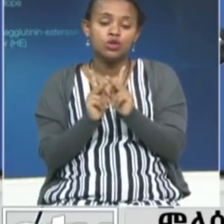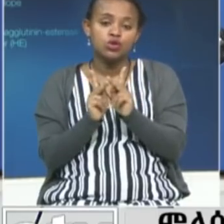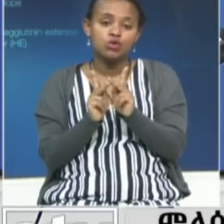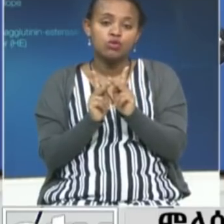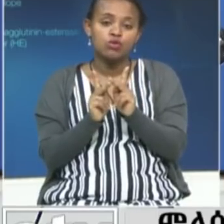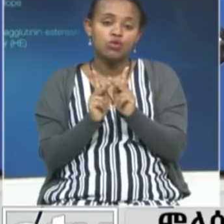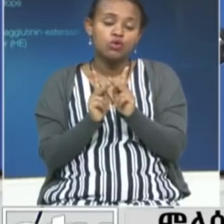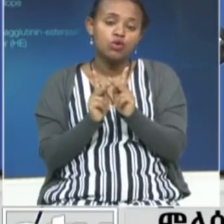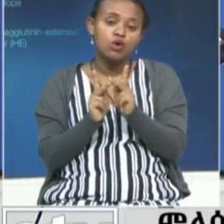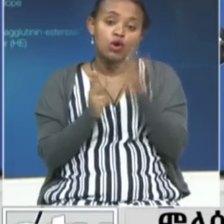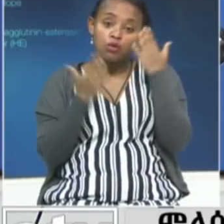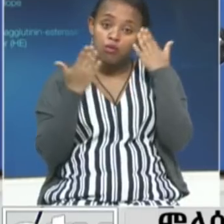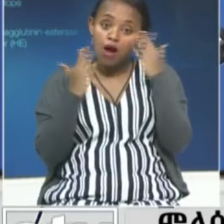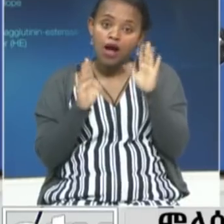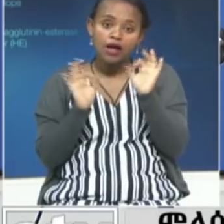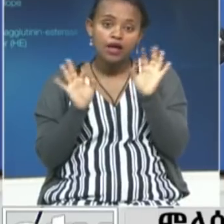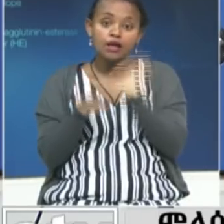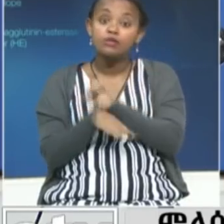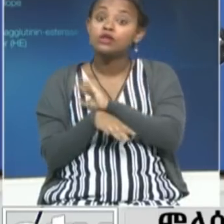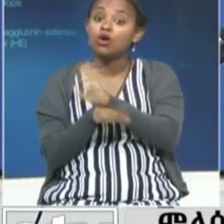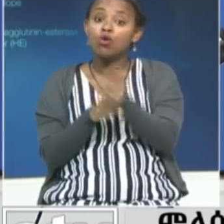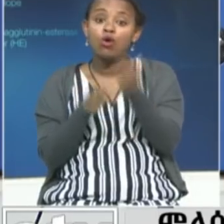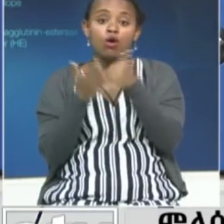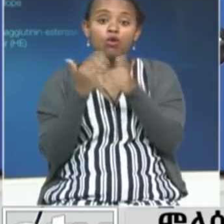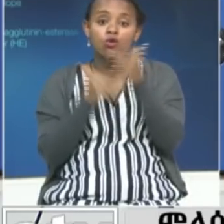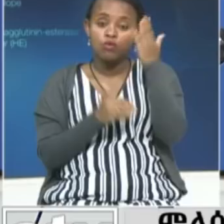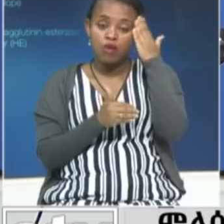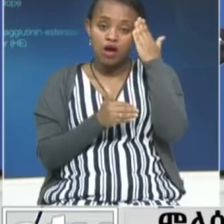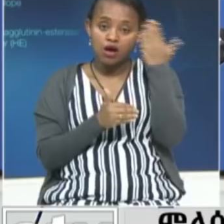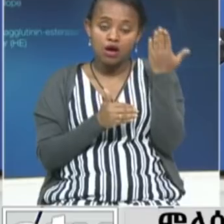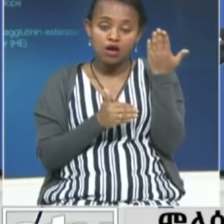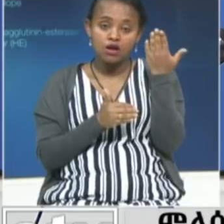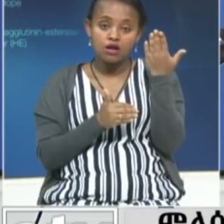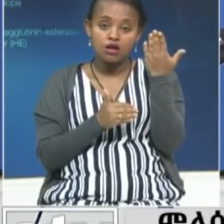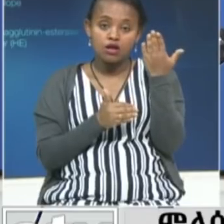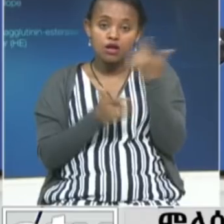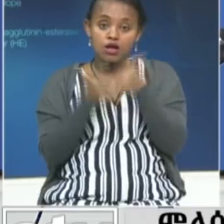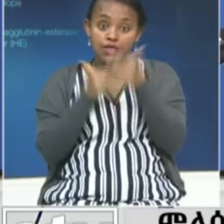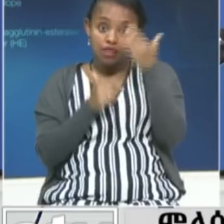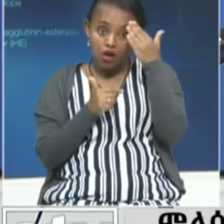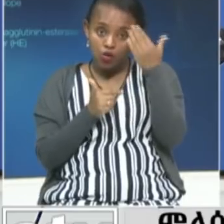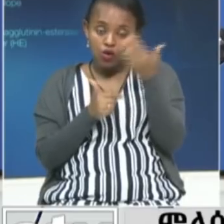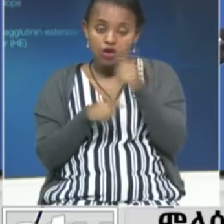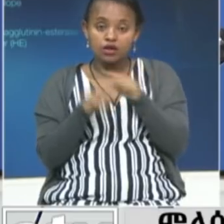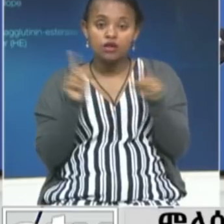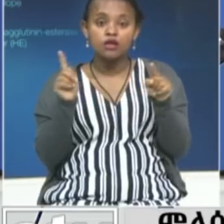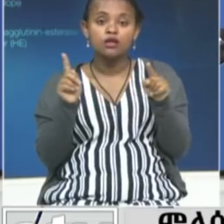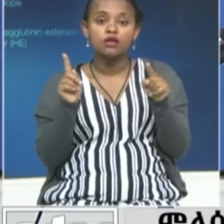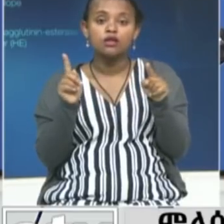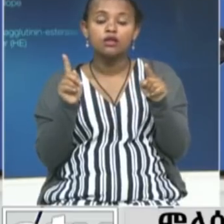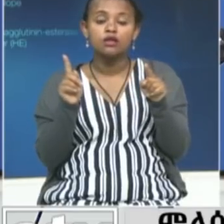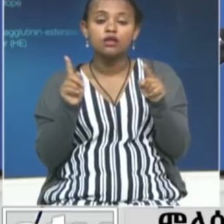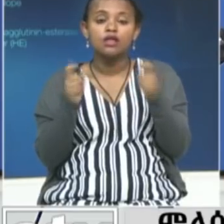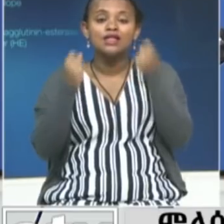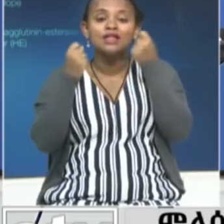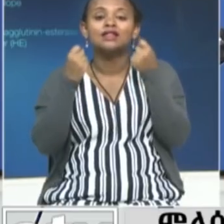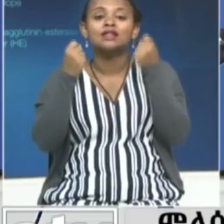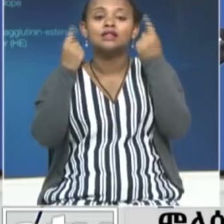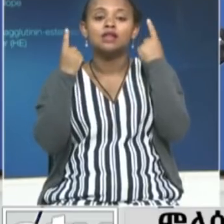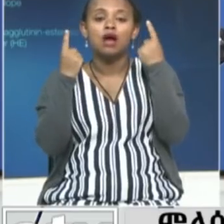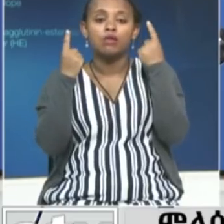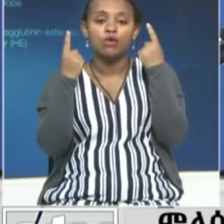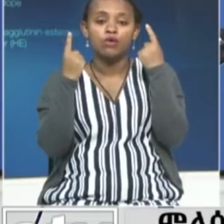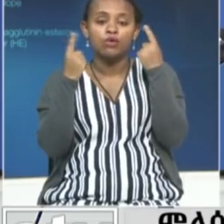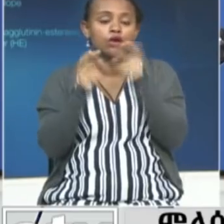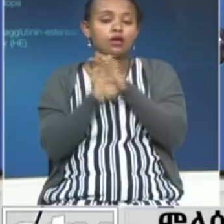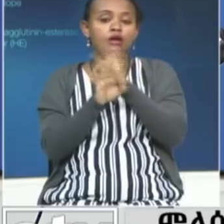ያውቃል የማያውቅ የለም ስለ ኮሮና ሁሉም ያውቃል እንግዲህ ሰባም ከመቶ አውቋል ግን ትንታኔ ግንዛቤ